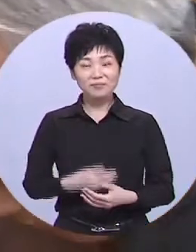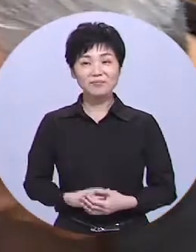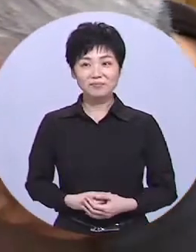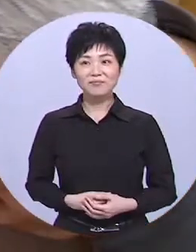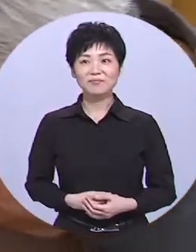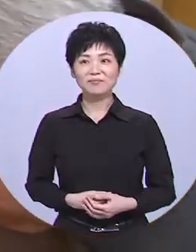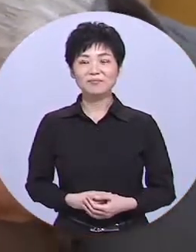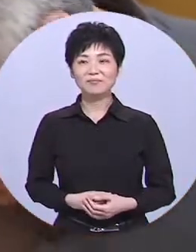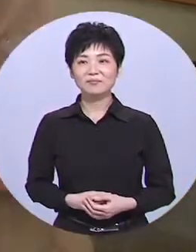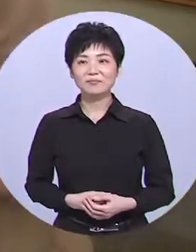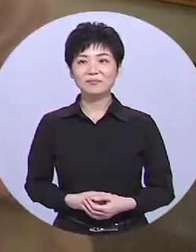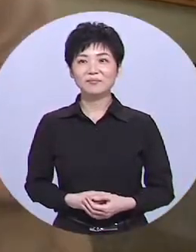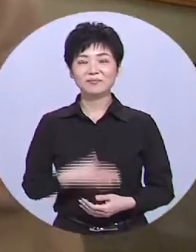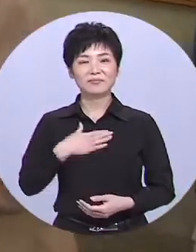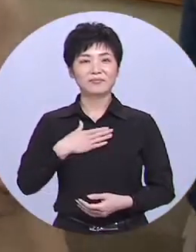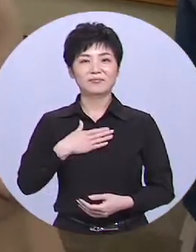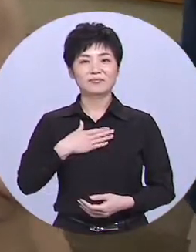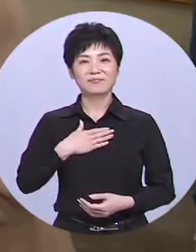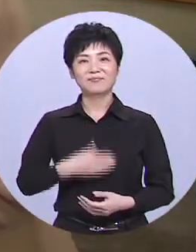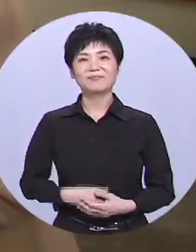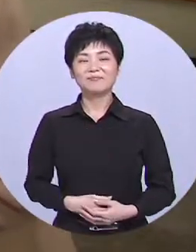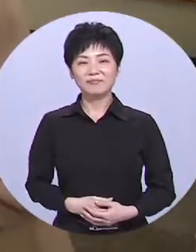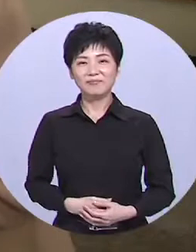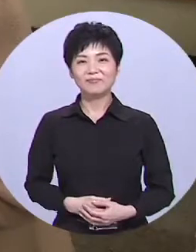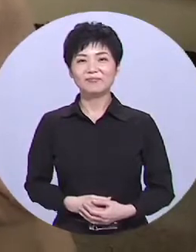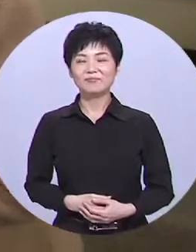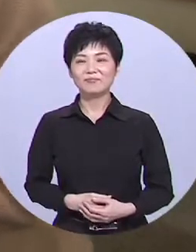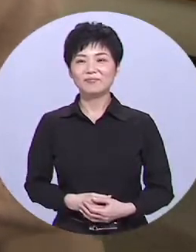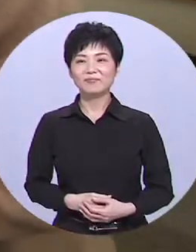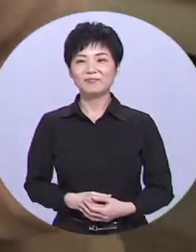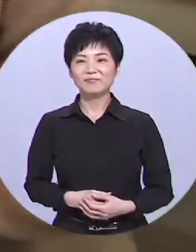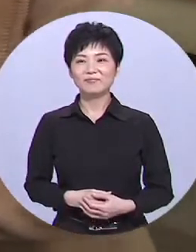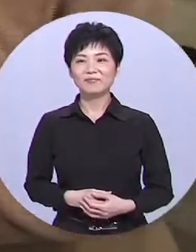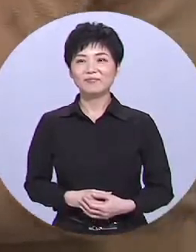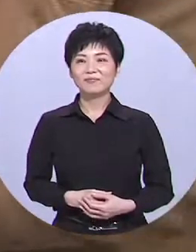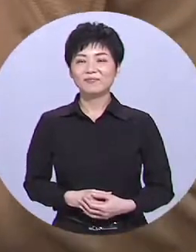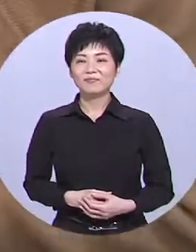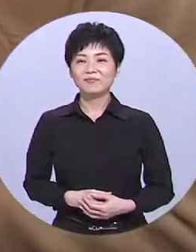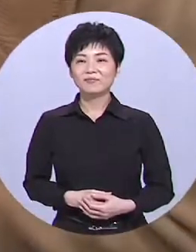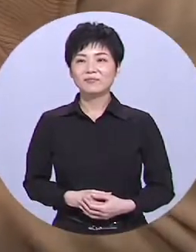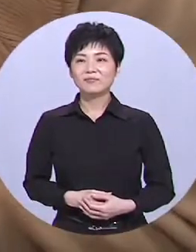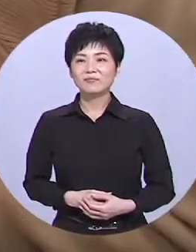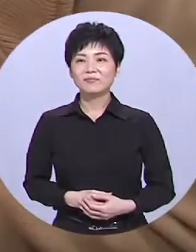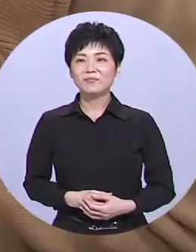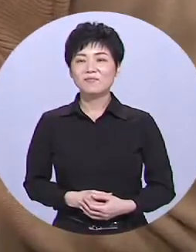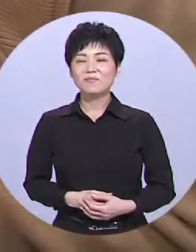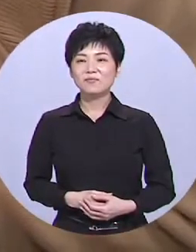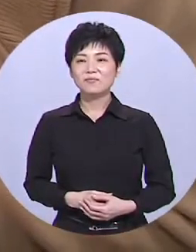一番やりやすそうです、うん、 印鑑彫りに挑戦します。